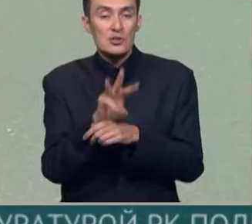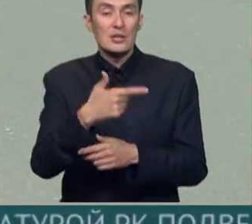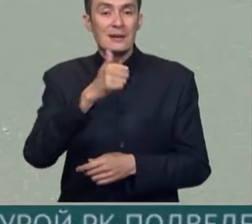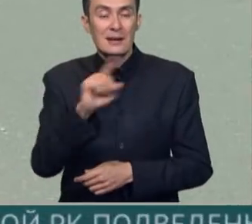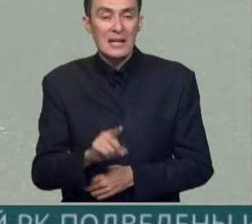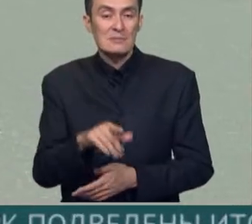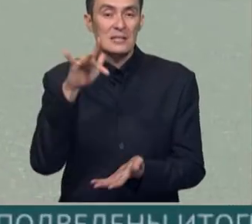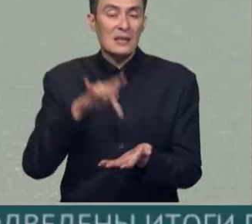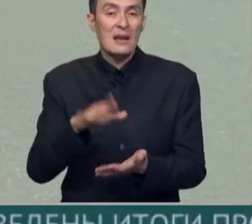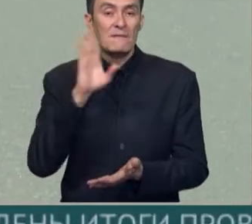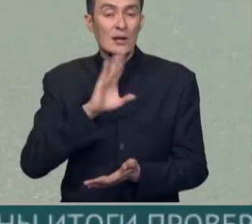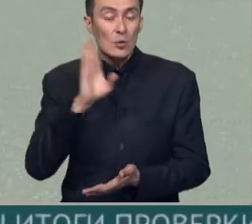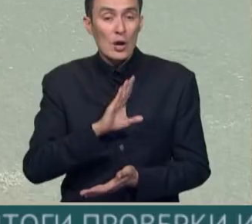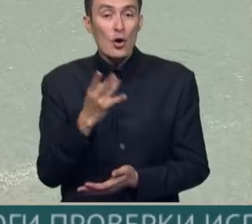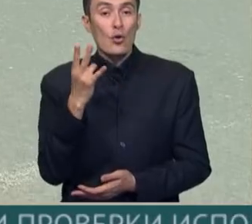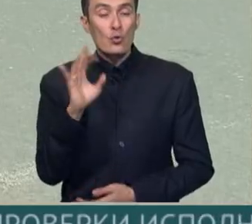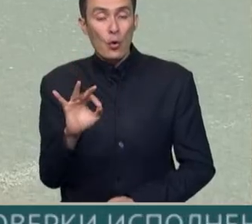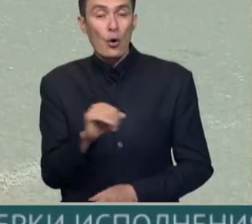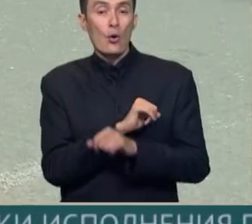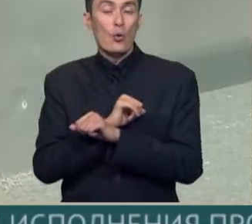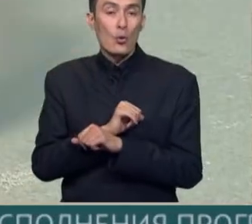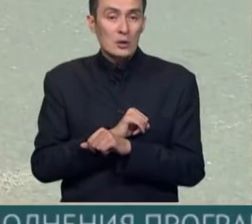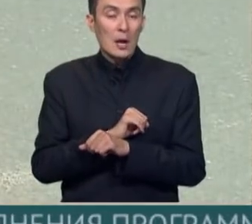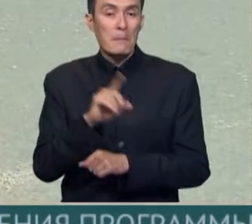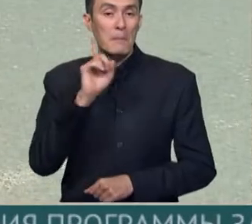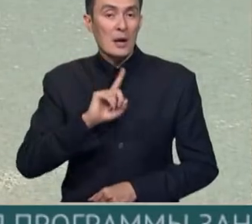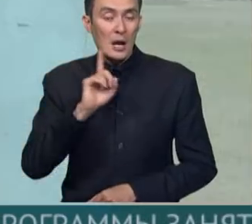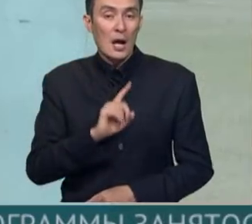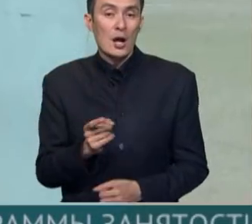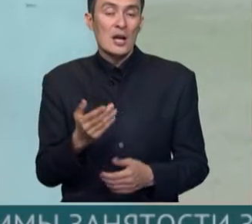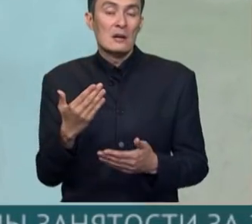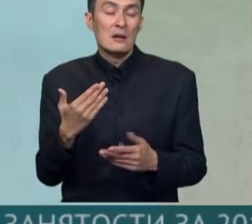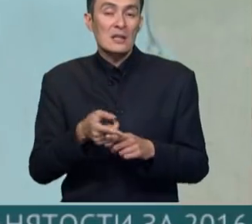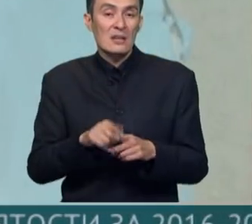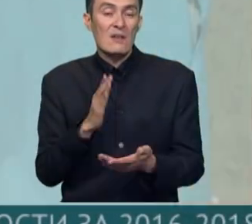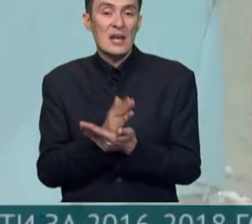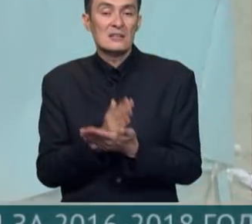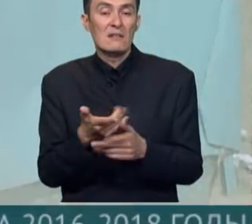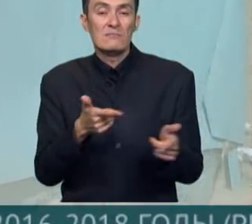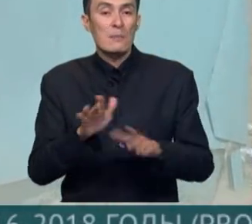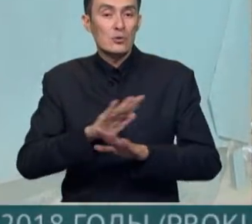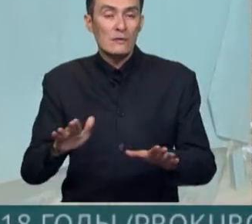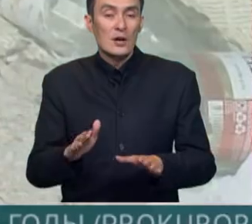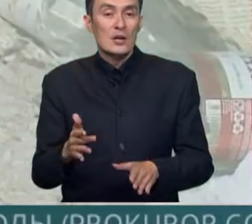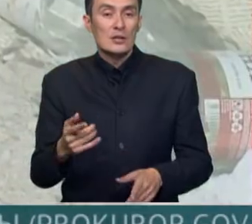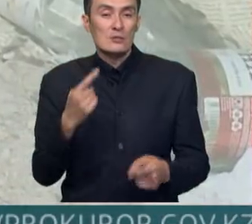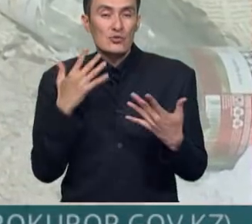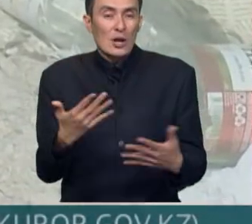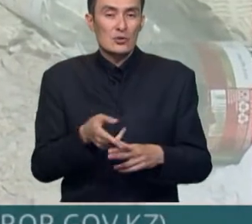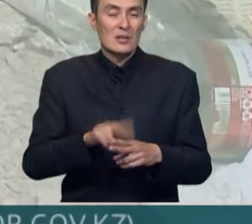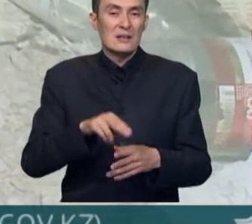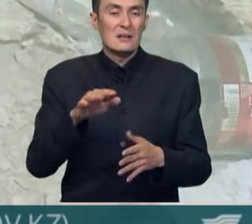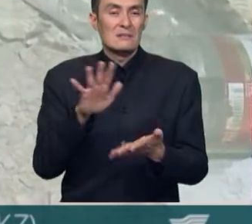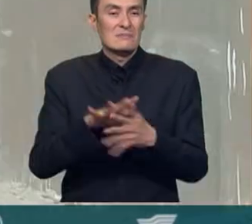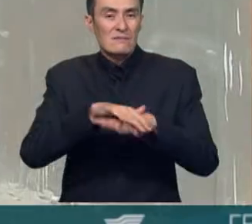обеспечены централизованным водоснабжением, однако отдых здесь пока скорее можно назвать диким. Туристов смущают стихийные